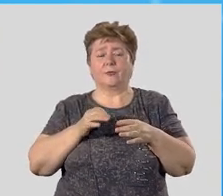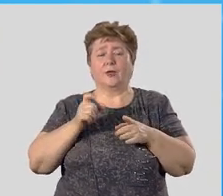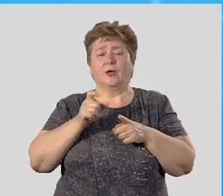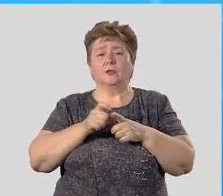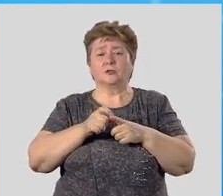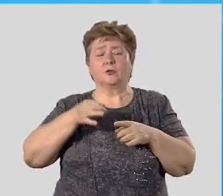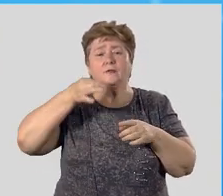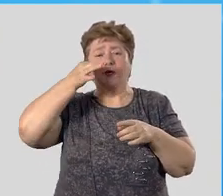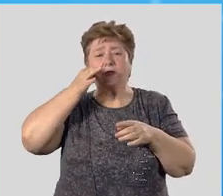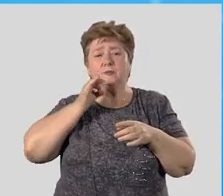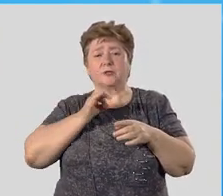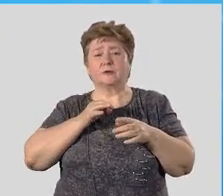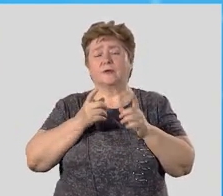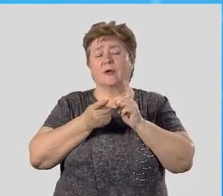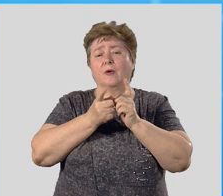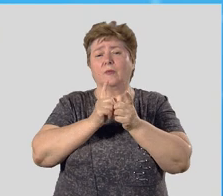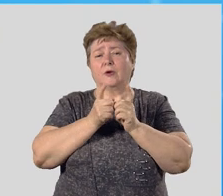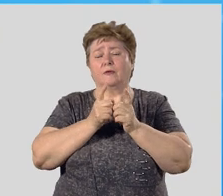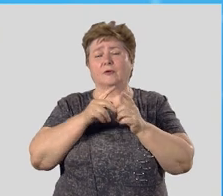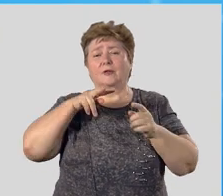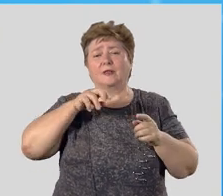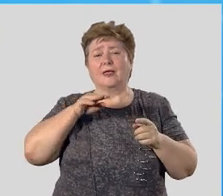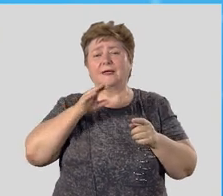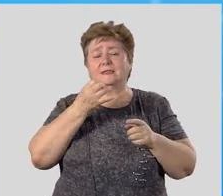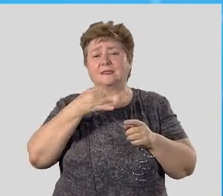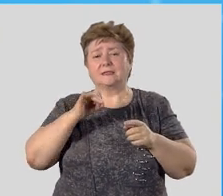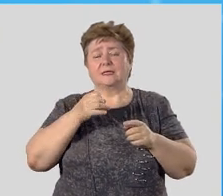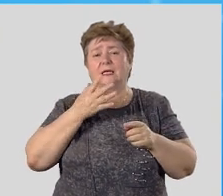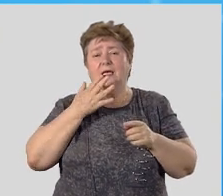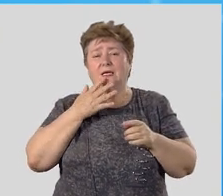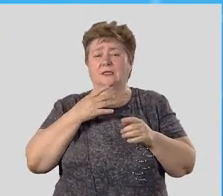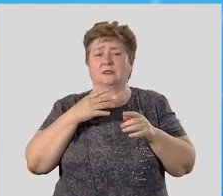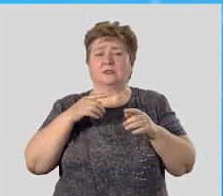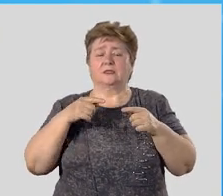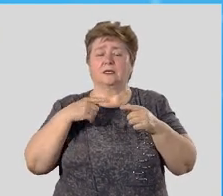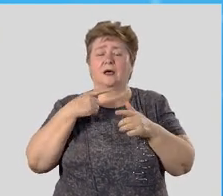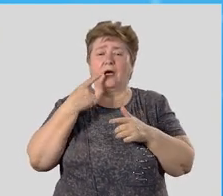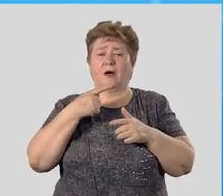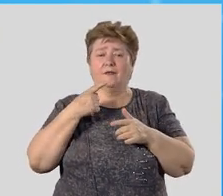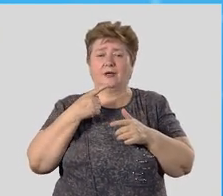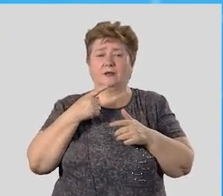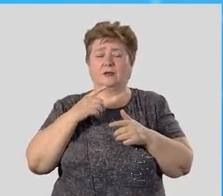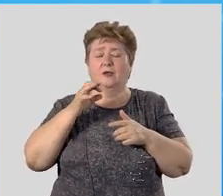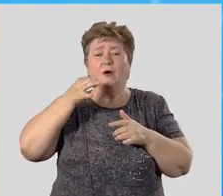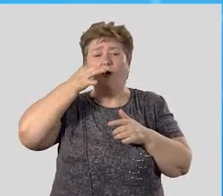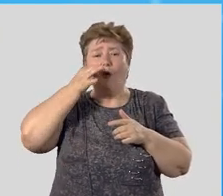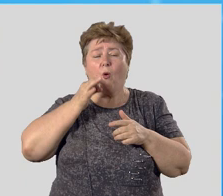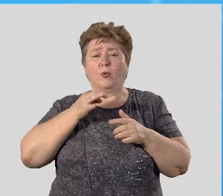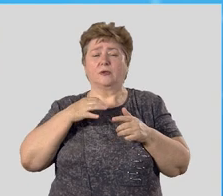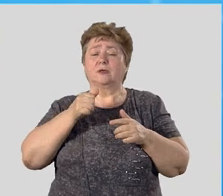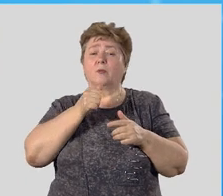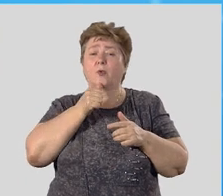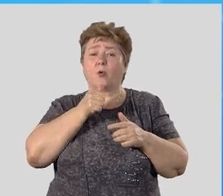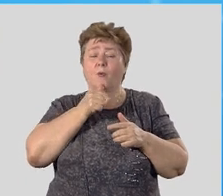Слово «эксперимент» в переводе с латинского языка как раз и означает «опыт,